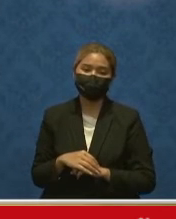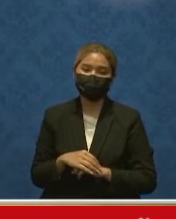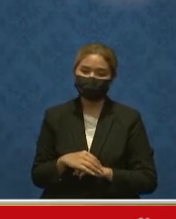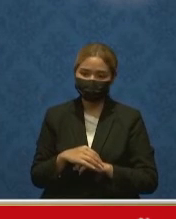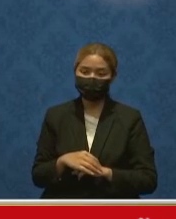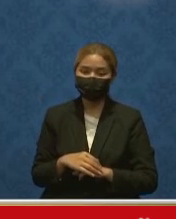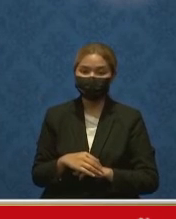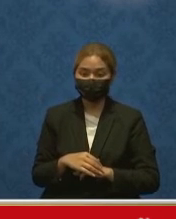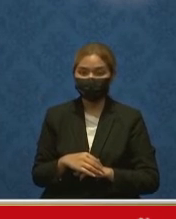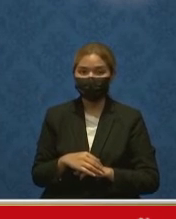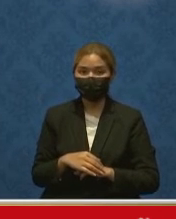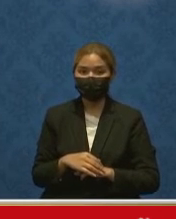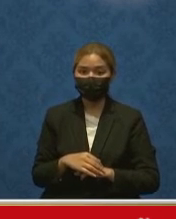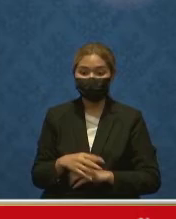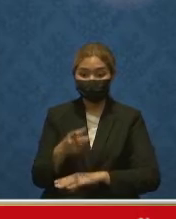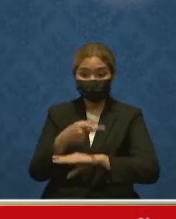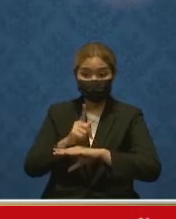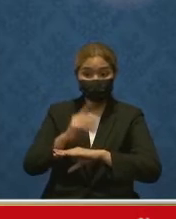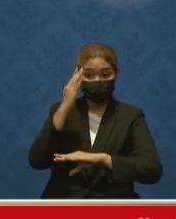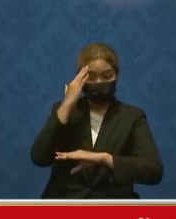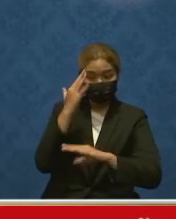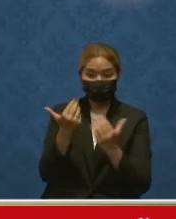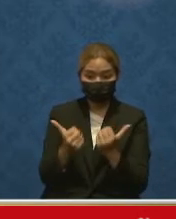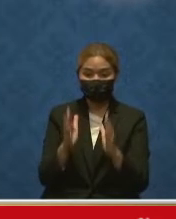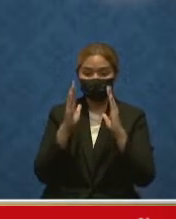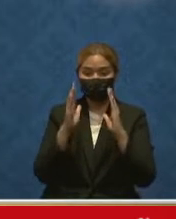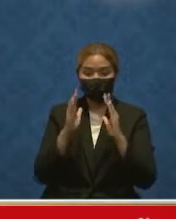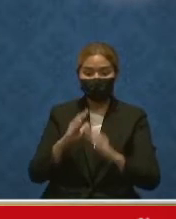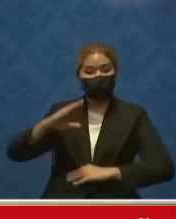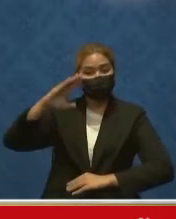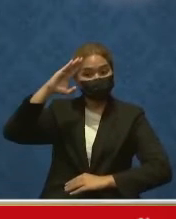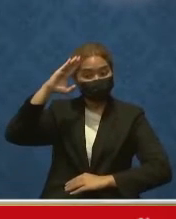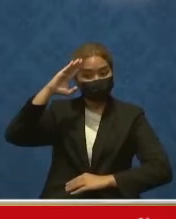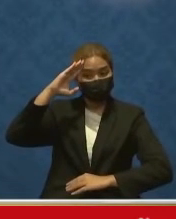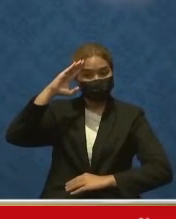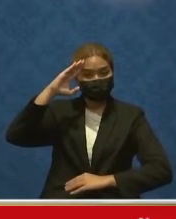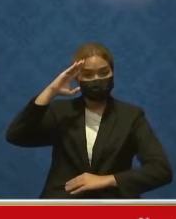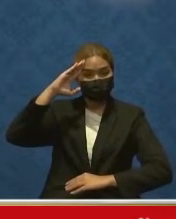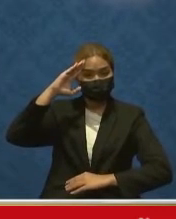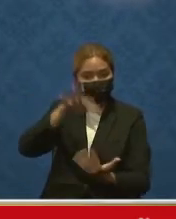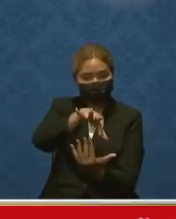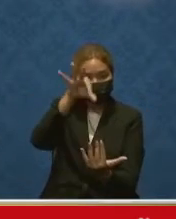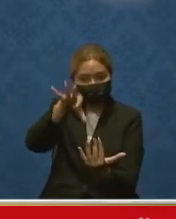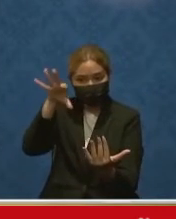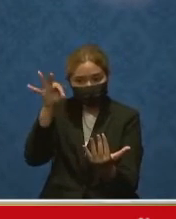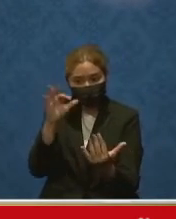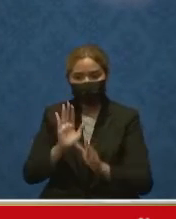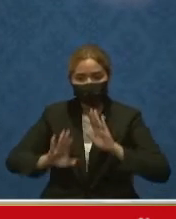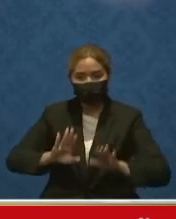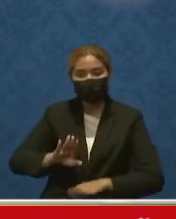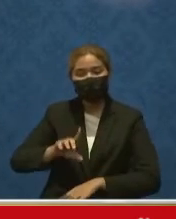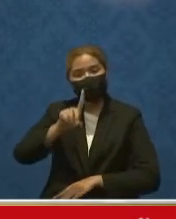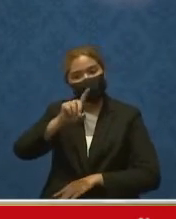ทราบไหมว่าทหารเกณฑ์บ้านเรามีเท่าไหร่ผมก็พูดอยู่ตรงนี้แหละปีหนึ่งเกณฑ์ทหารแสน 2คือ